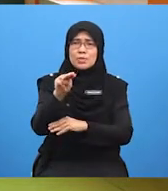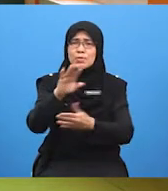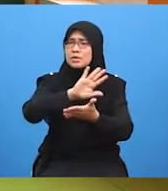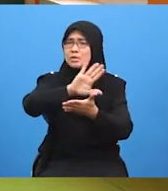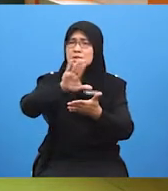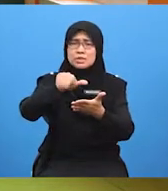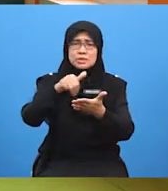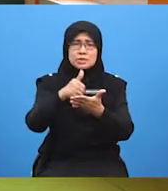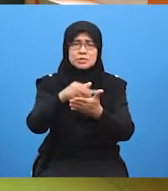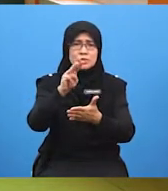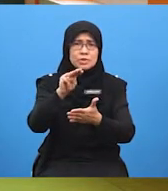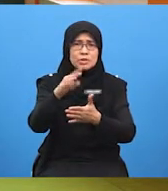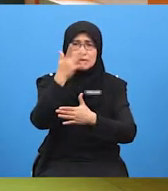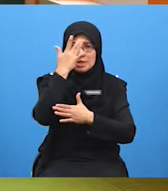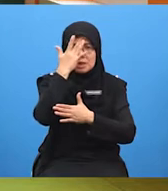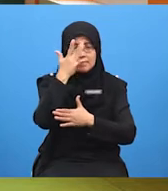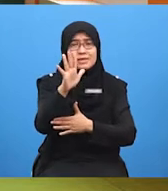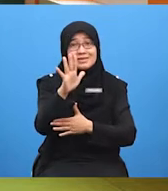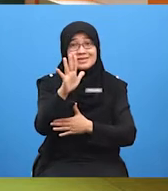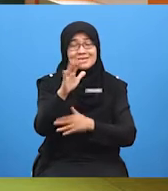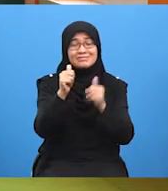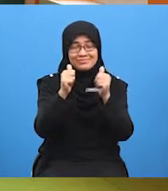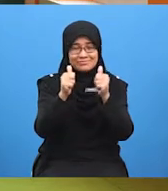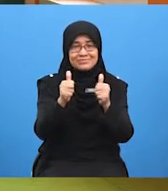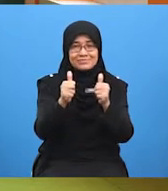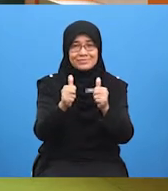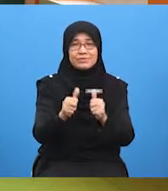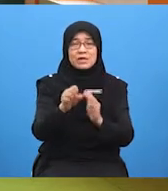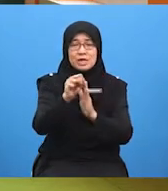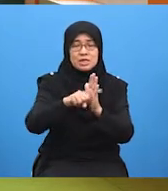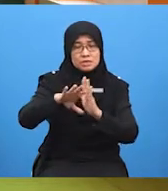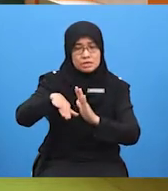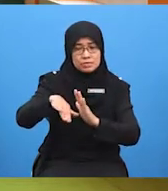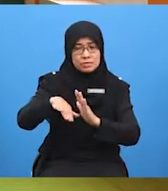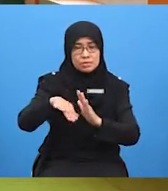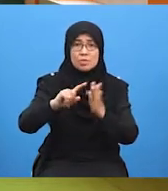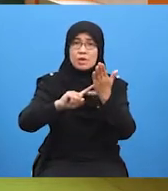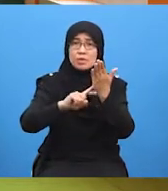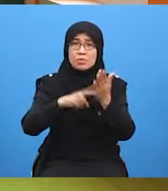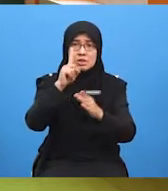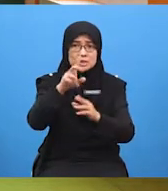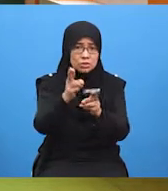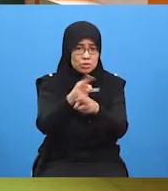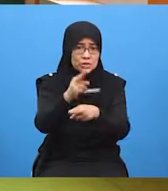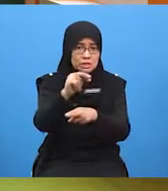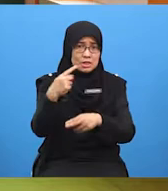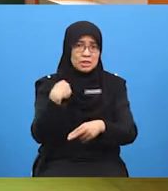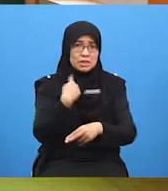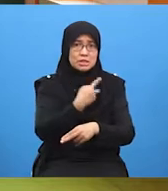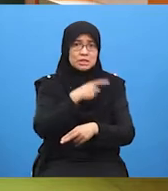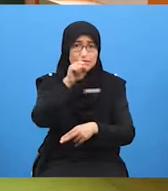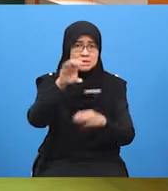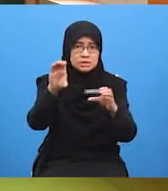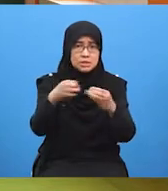murid-murid yang ada di depan cikgu ini adalah murid yang hebat. Sebelum memulakan sesuatu rekaan, kita mestilah